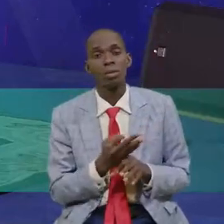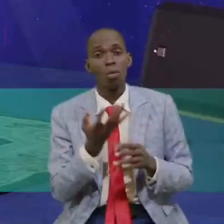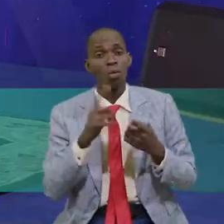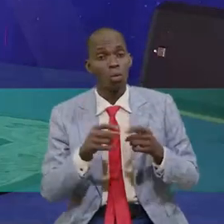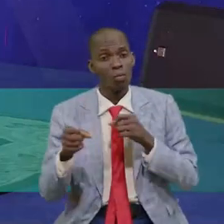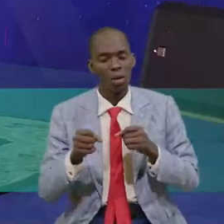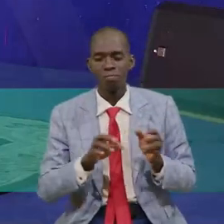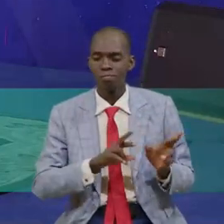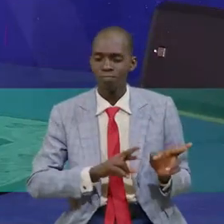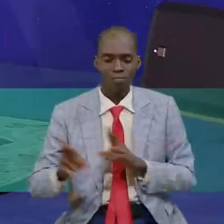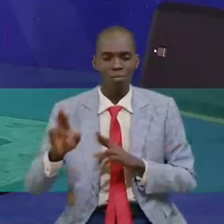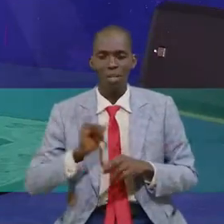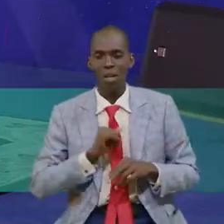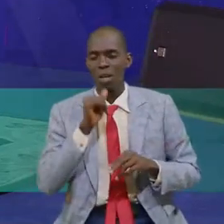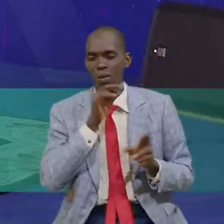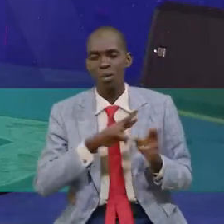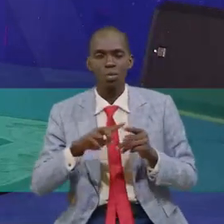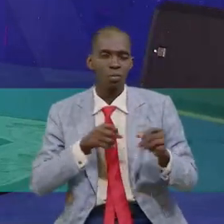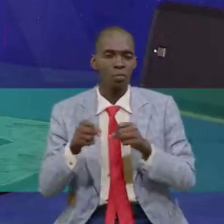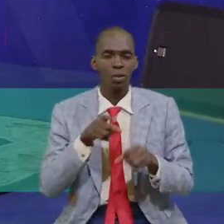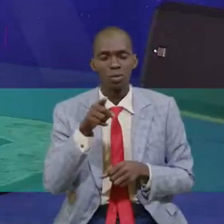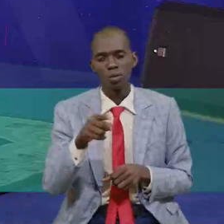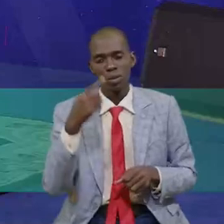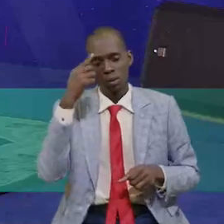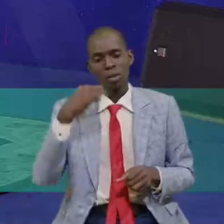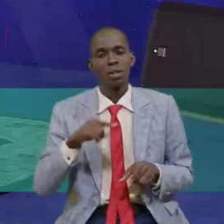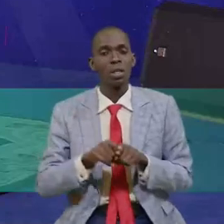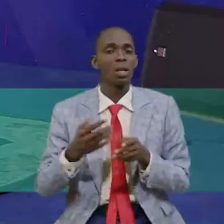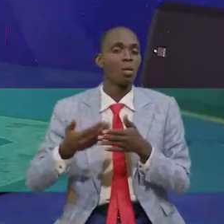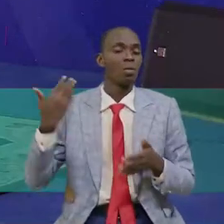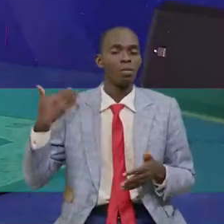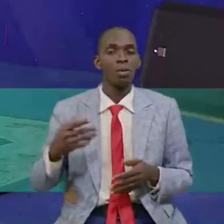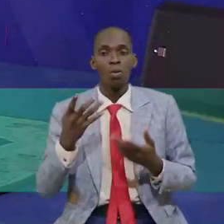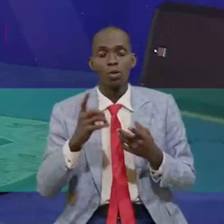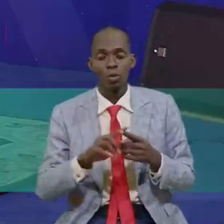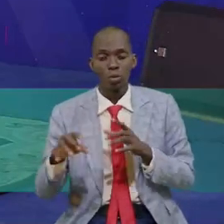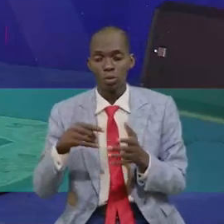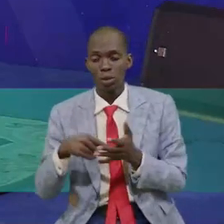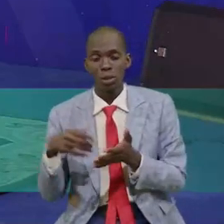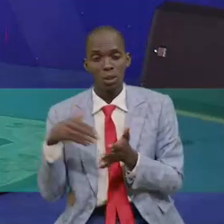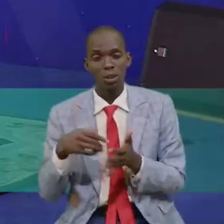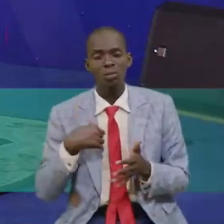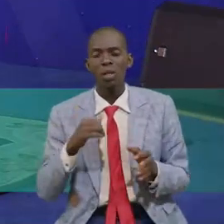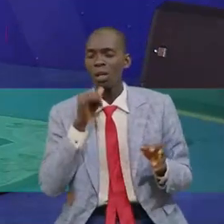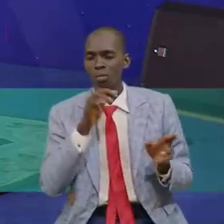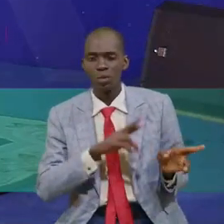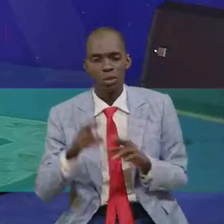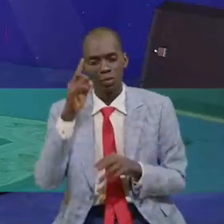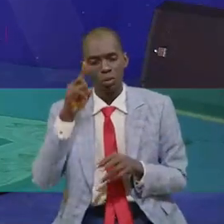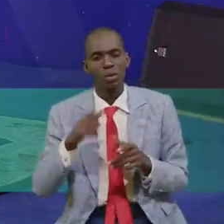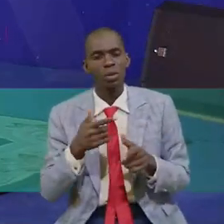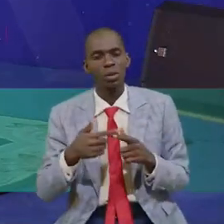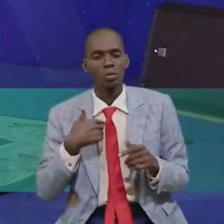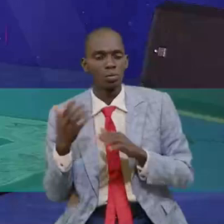viens, viens, je veux me battre avec toi, tu veux faire ceci ou faire cela, je suis prêt pour toi. Alors nous abandonnons notre foi,